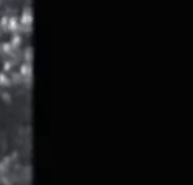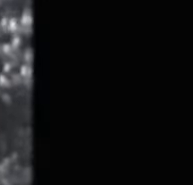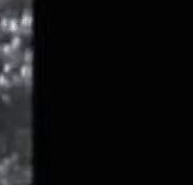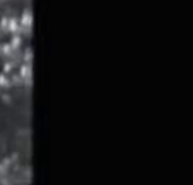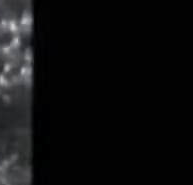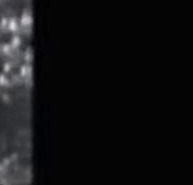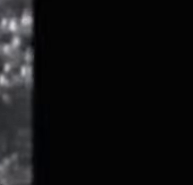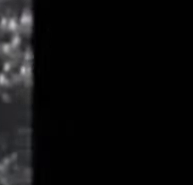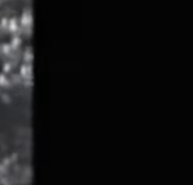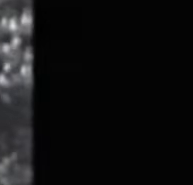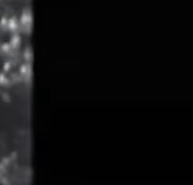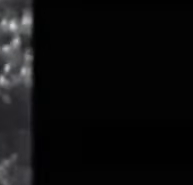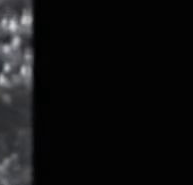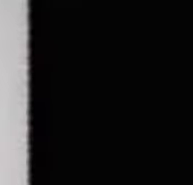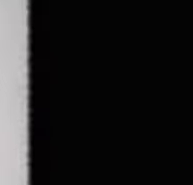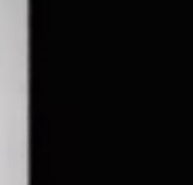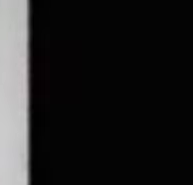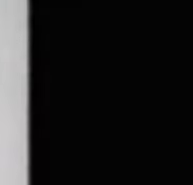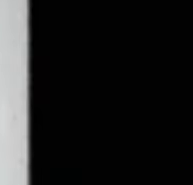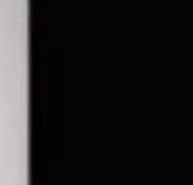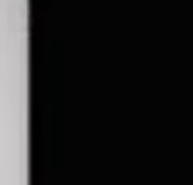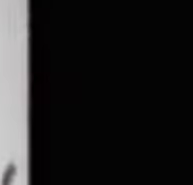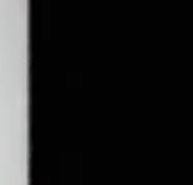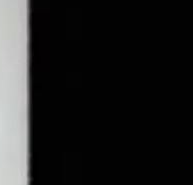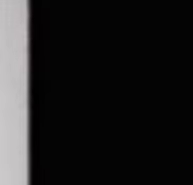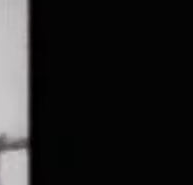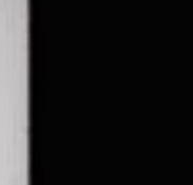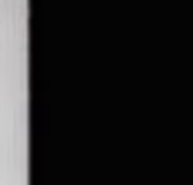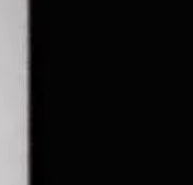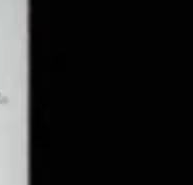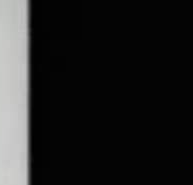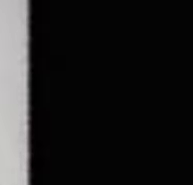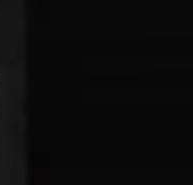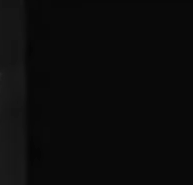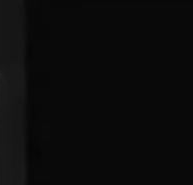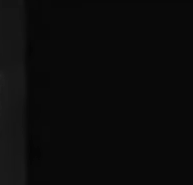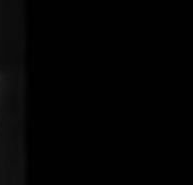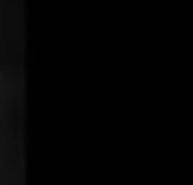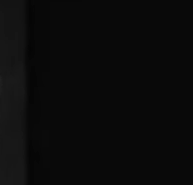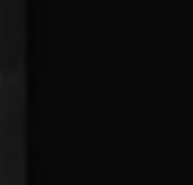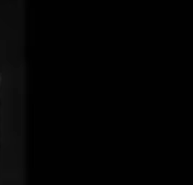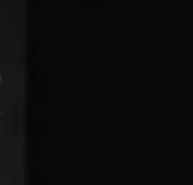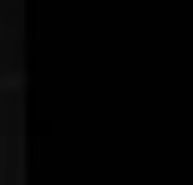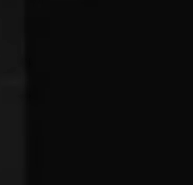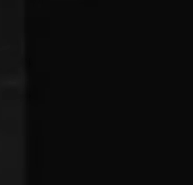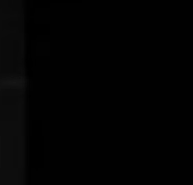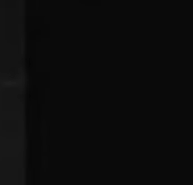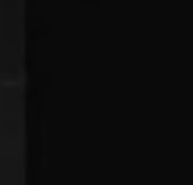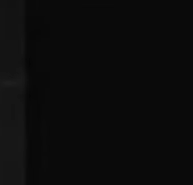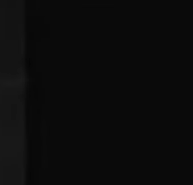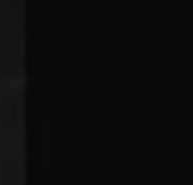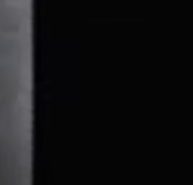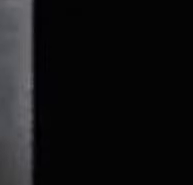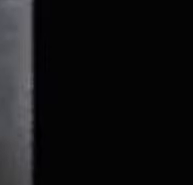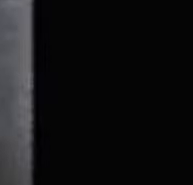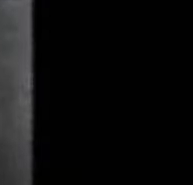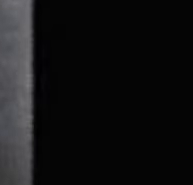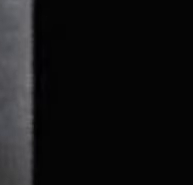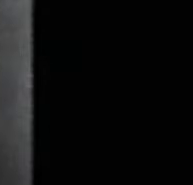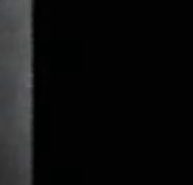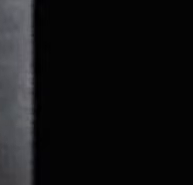Roma. Allein in Auschwitz-Birkenau werden etwa 19.000 ermordet oder sterben an den Folgen von